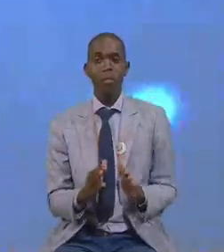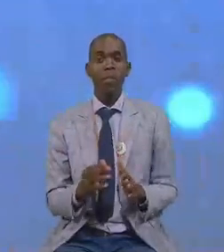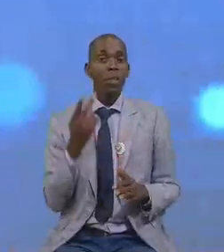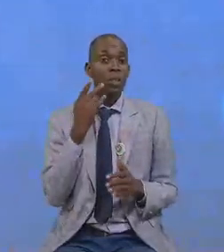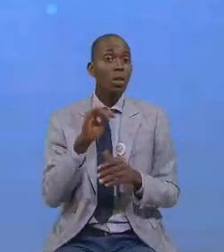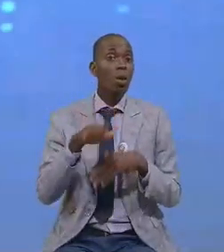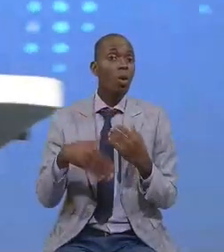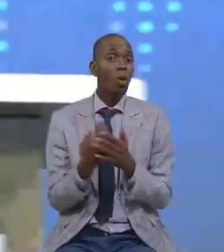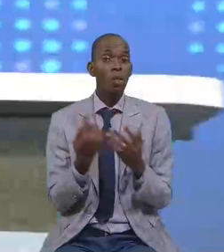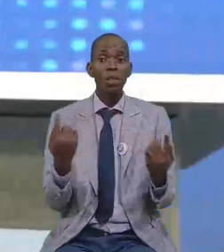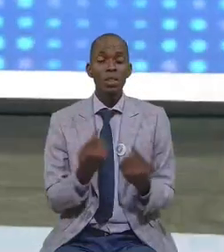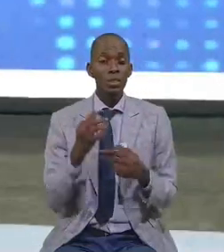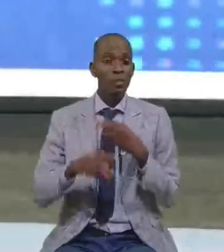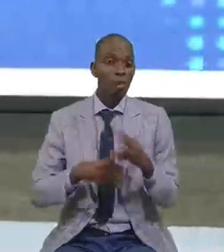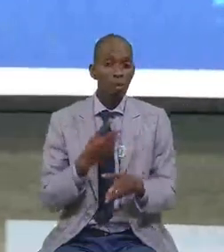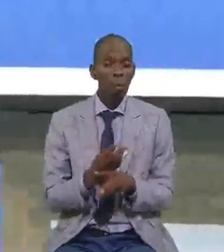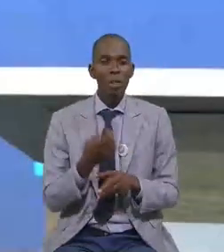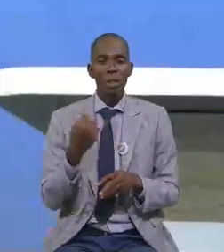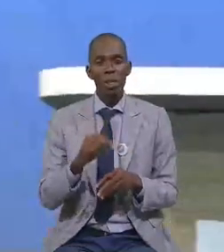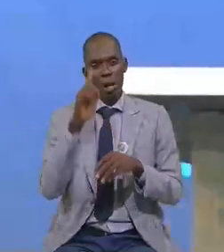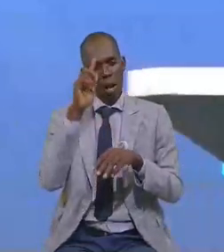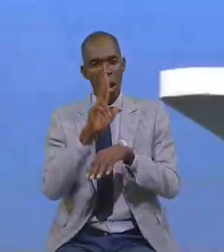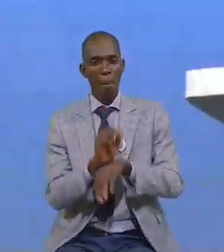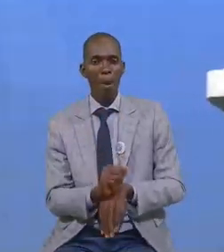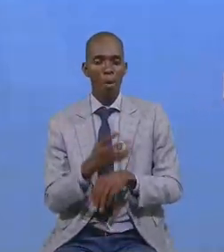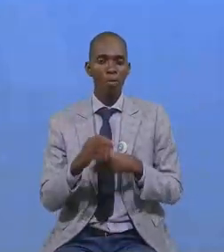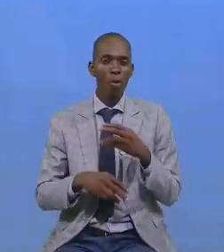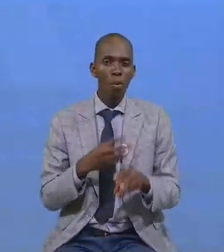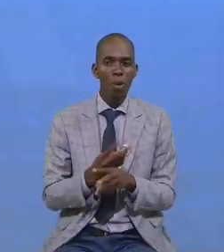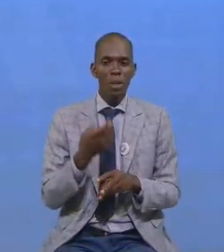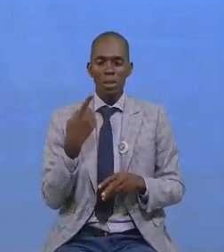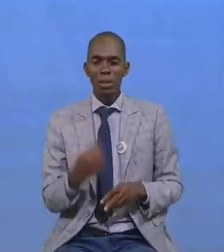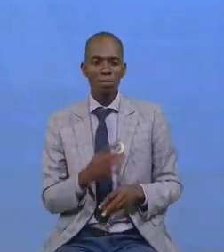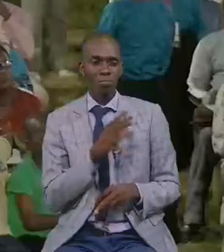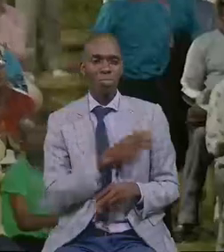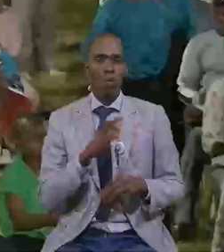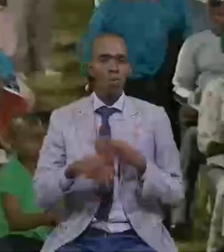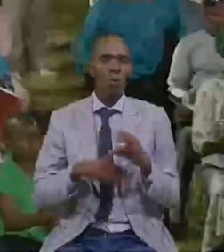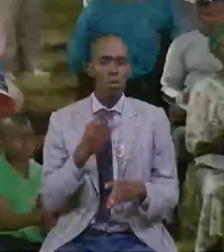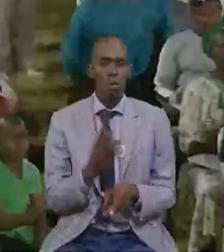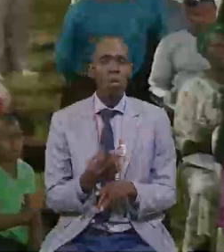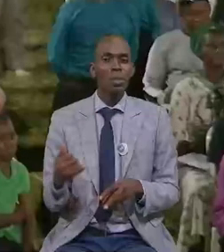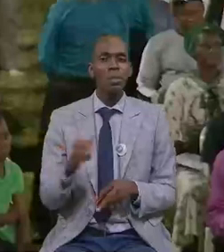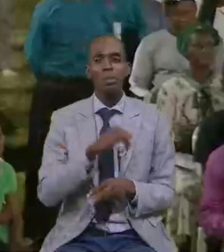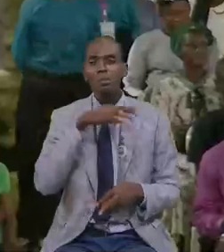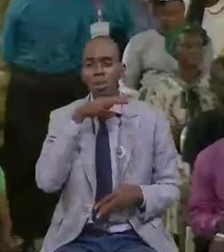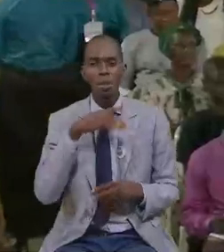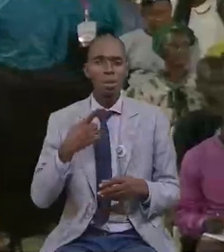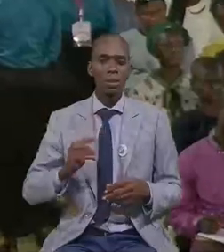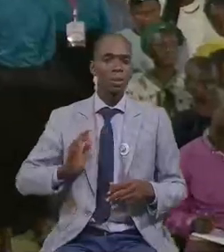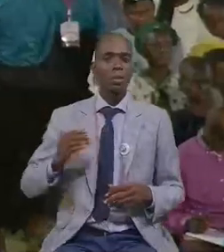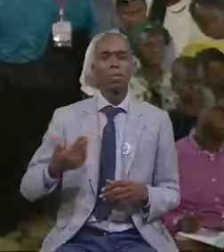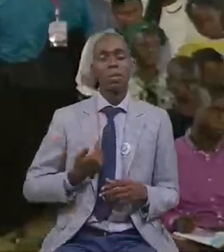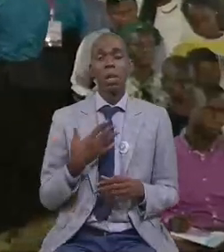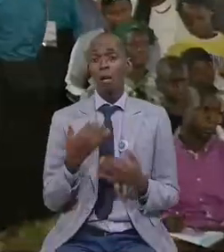monde, les habitudes du monde, le style de vie du monde, cela pervertit l'âme.